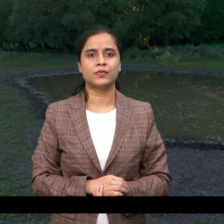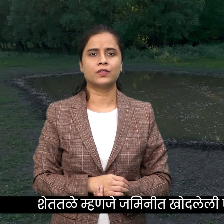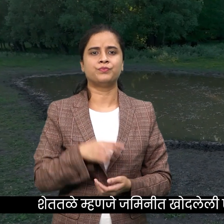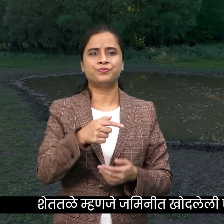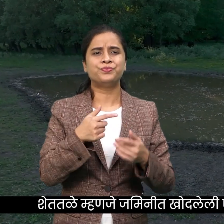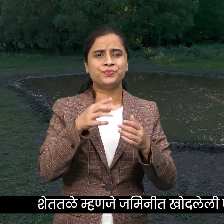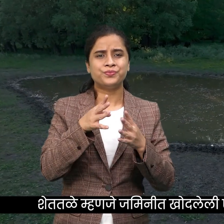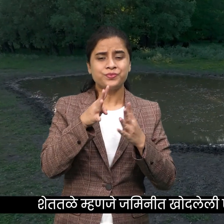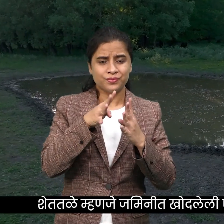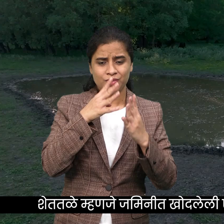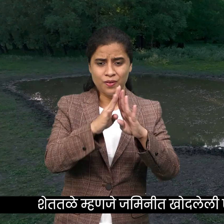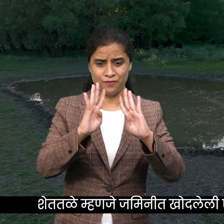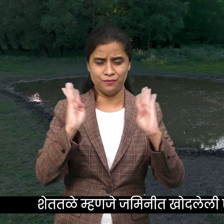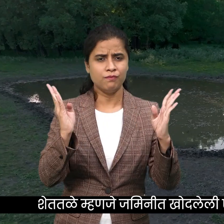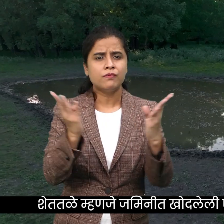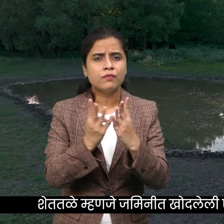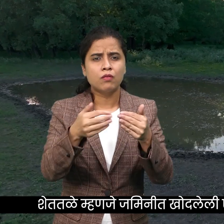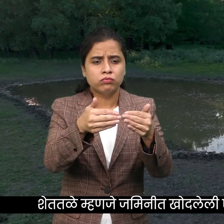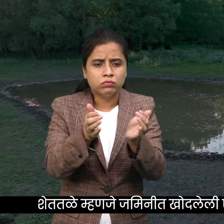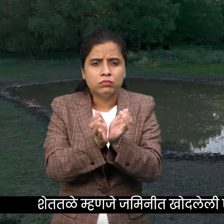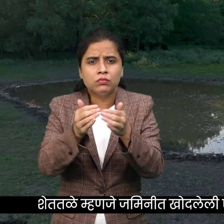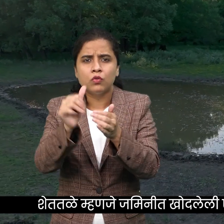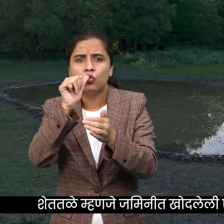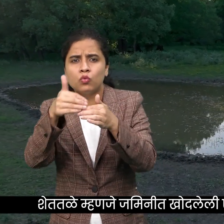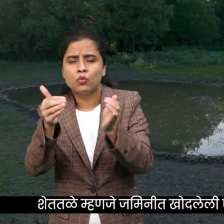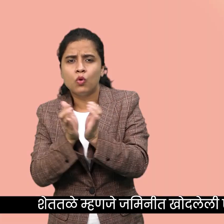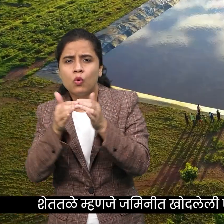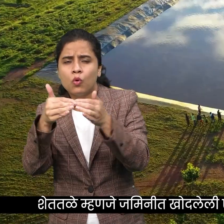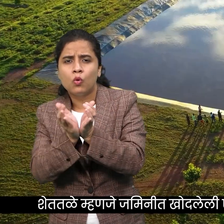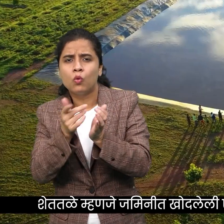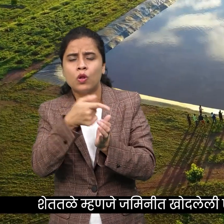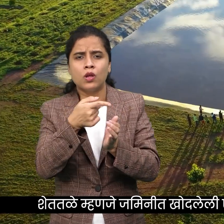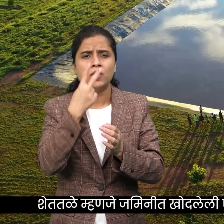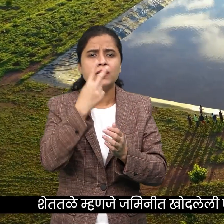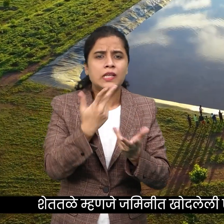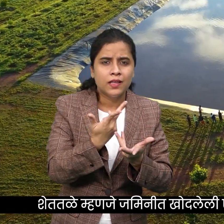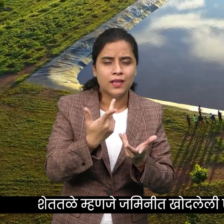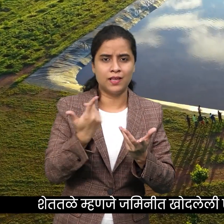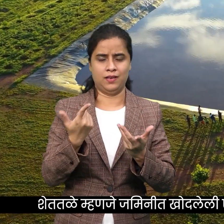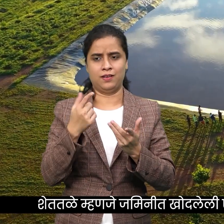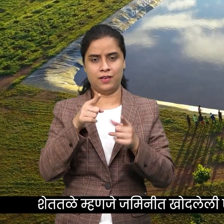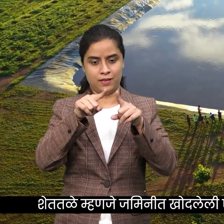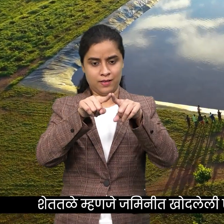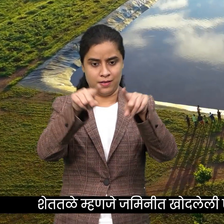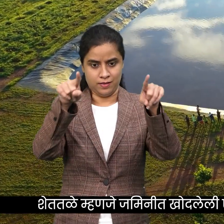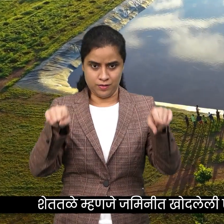शेततळे शेततळे म्हणजे जमिनीत खोदलेली एक रचना, सामान्यतः चौरस किंवा आयताकृती.